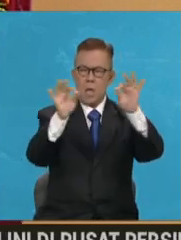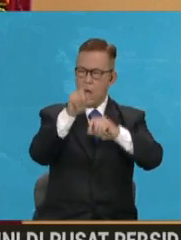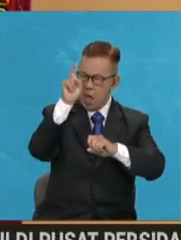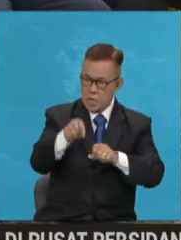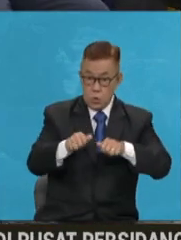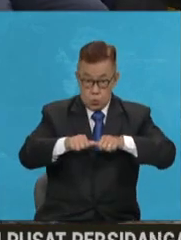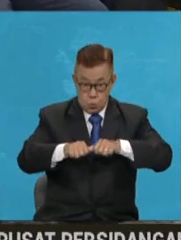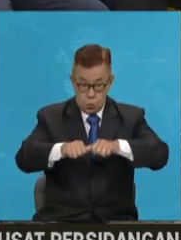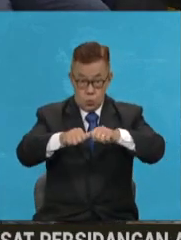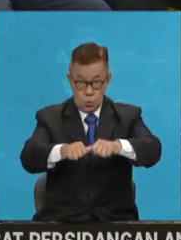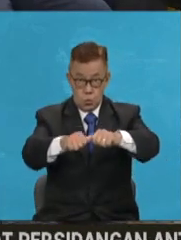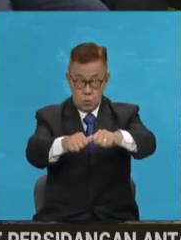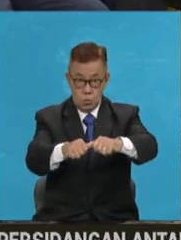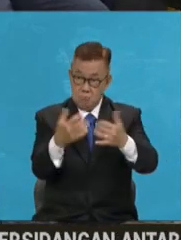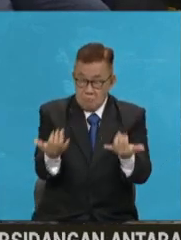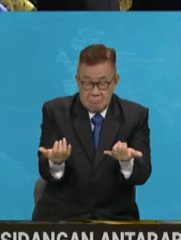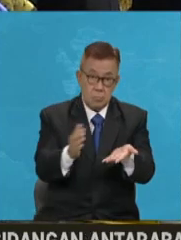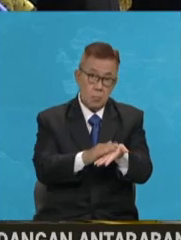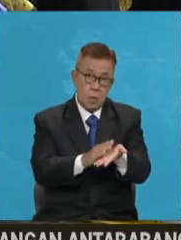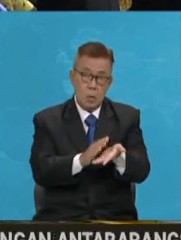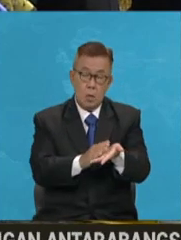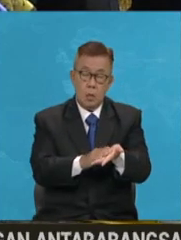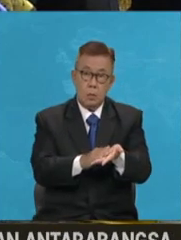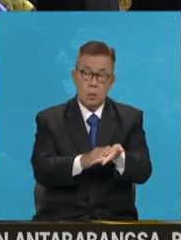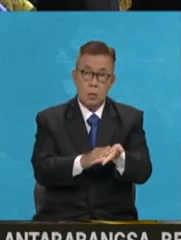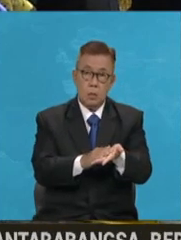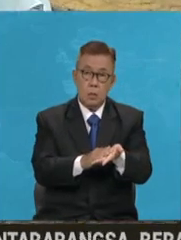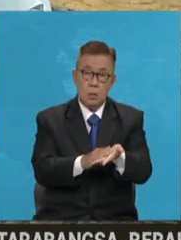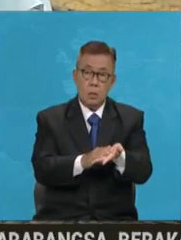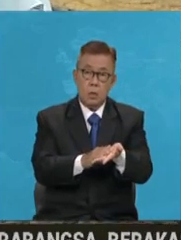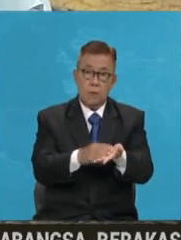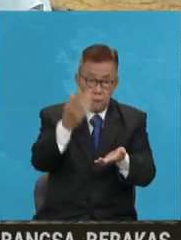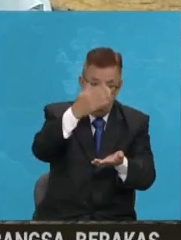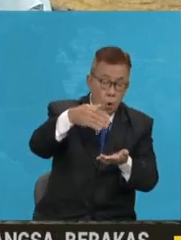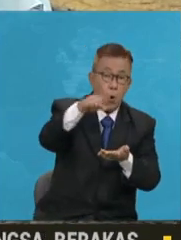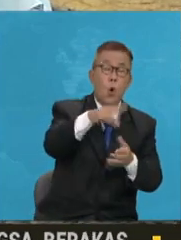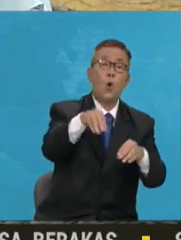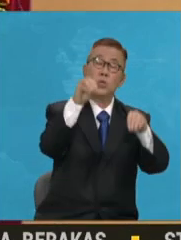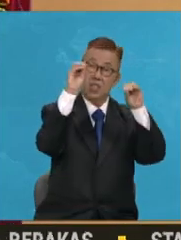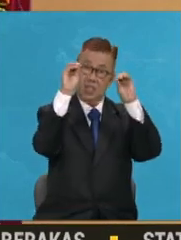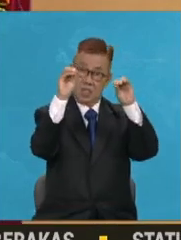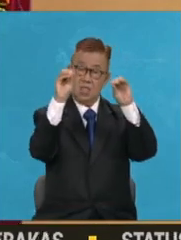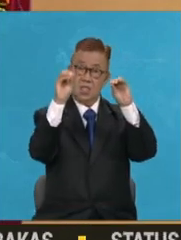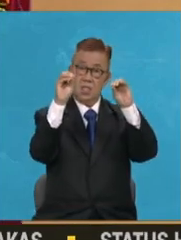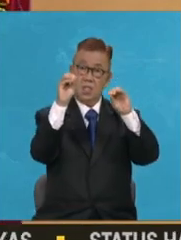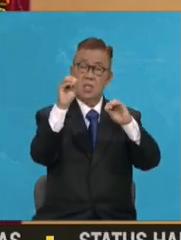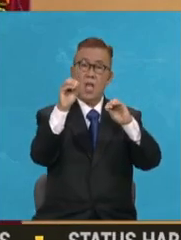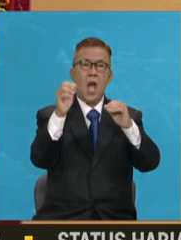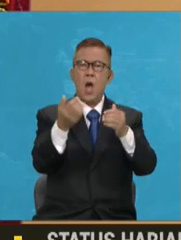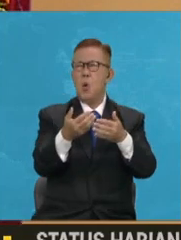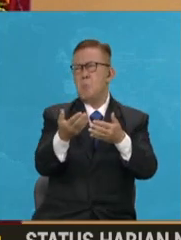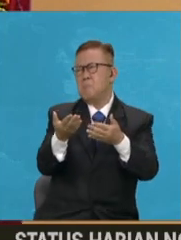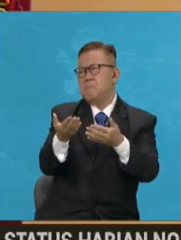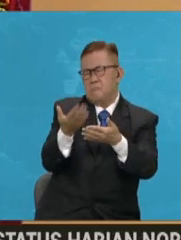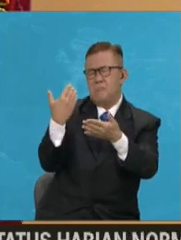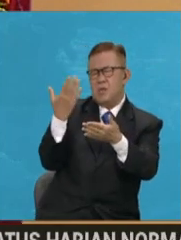setiap peringkat walaupun sekolah-sekolah memberi pernikahan lebih terhadap gabungan pengajaran dan pembelajaran pada tahun-tahun kebelakangan